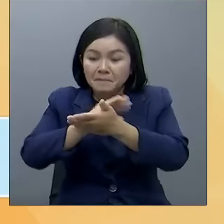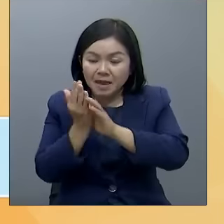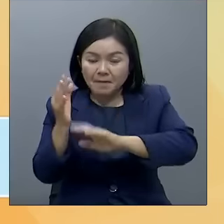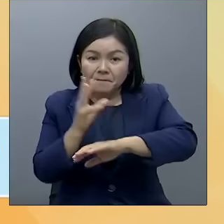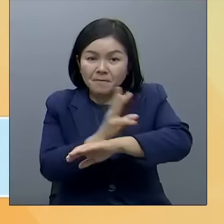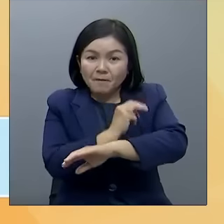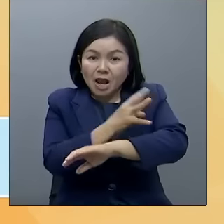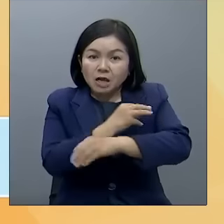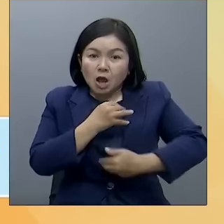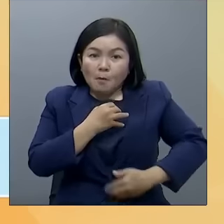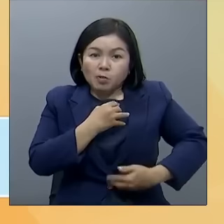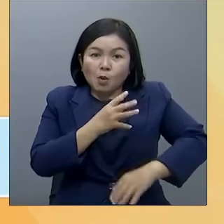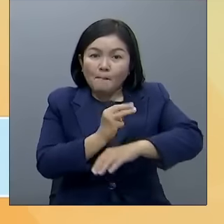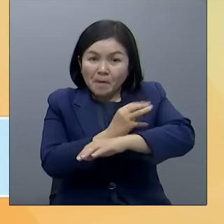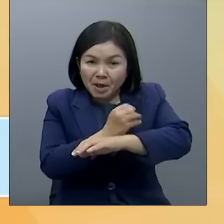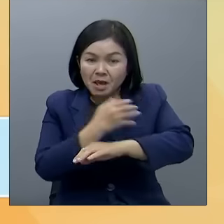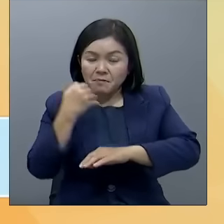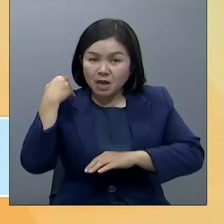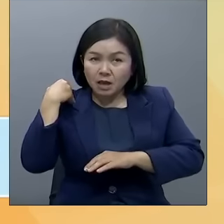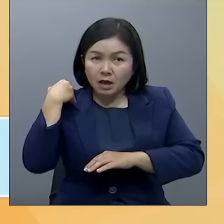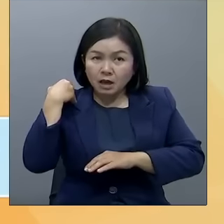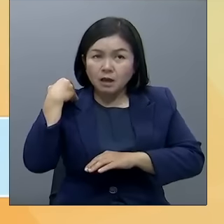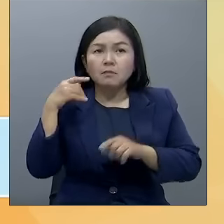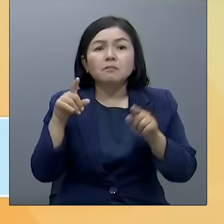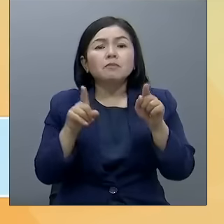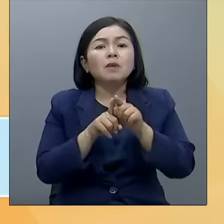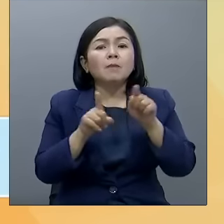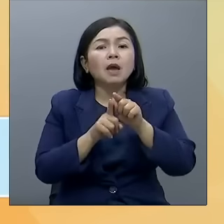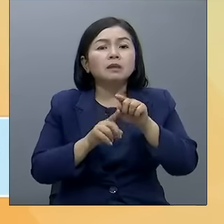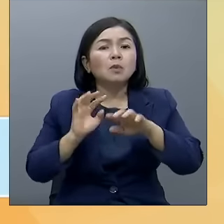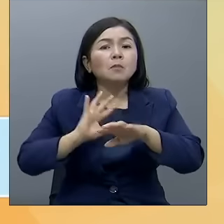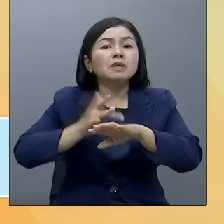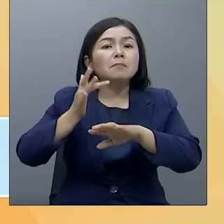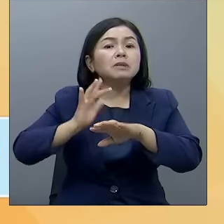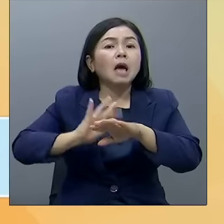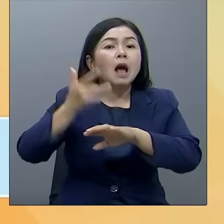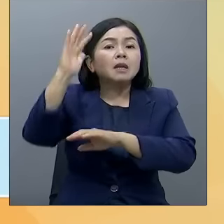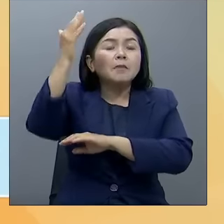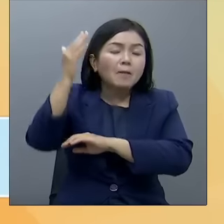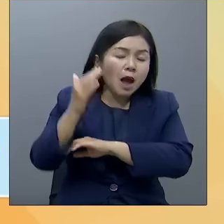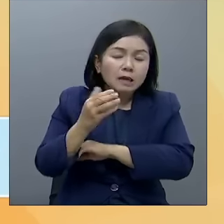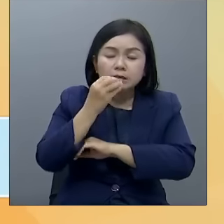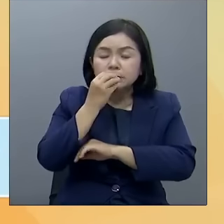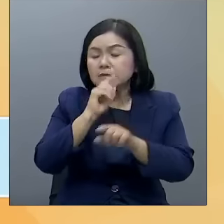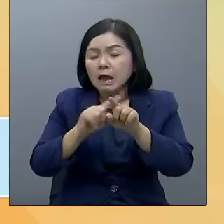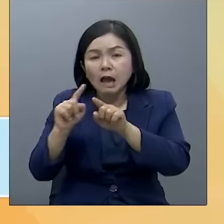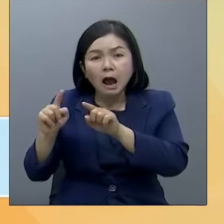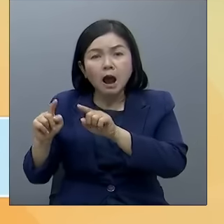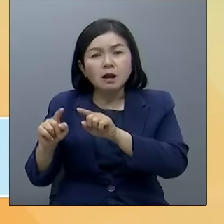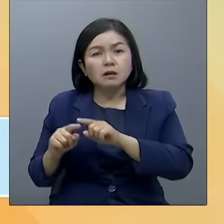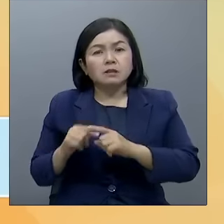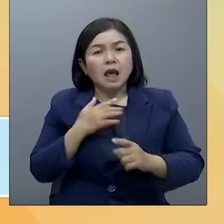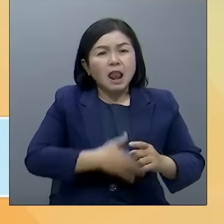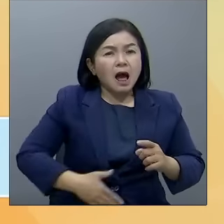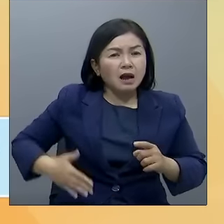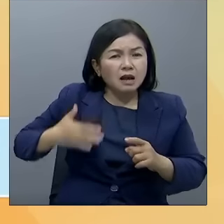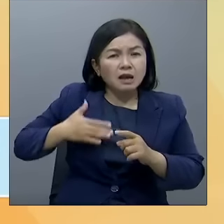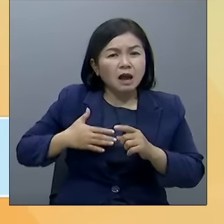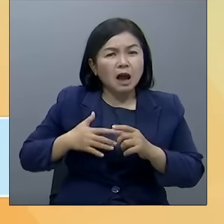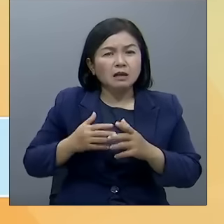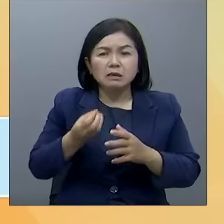าวะได้ ก็คือมันเป็นสารที่อยู่ในธรรมชาติของมัน ใช่ครับ ซึ่งถ้าร่างกายรับเกินไปมันก็จะเกิดโรคอย่างที่คุณหมอบอกเมื่อสัก